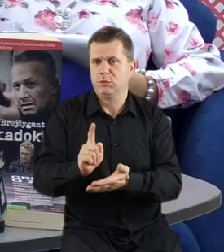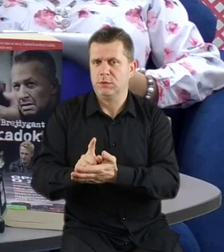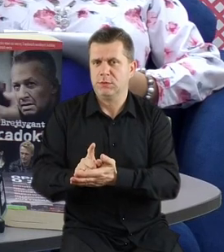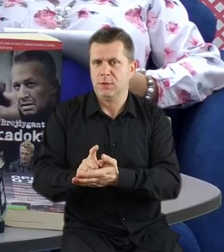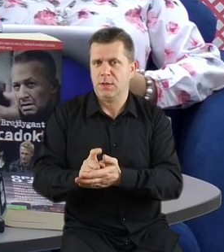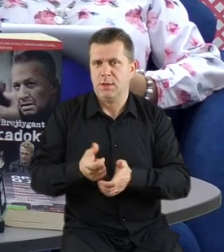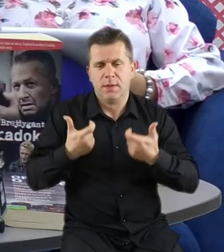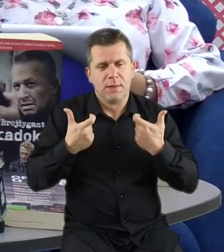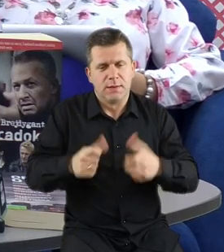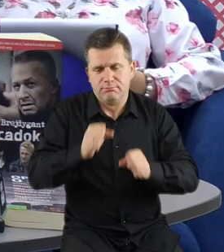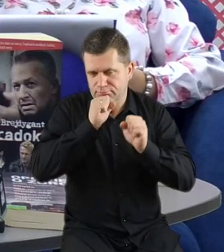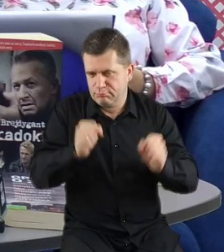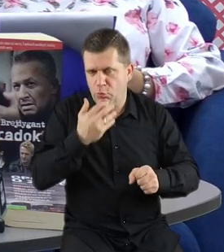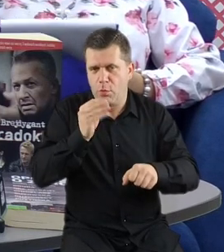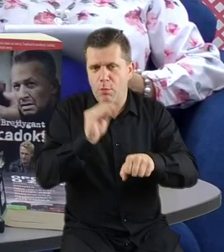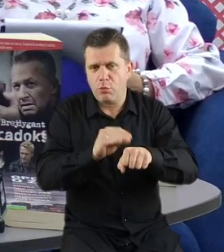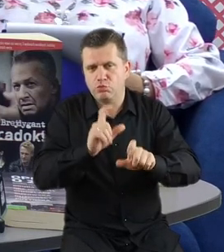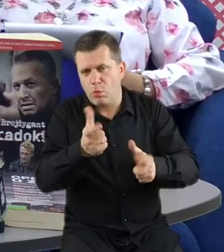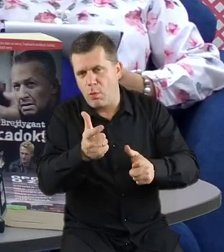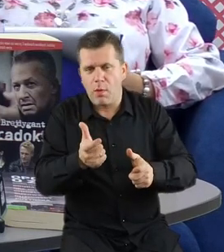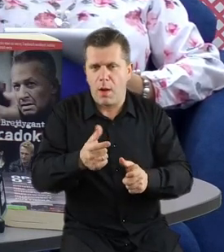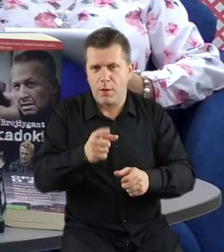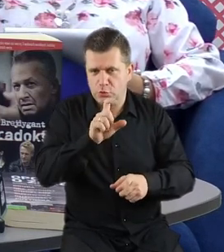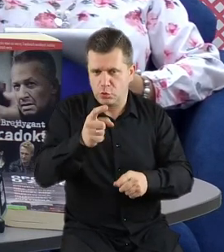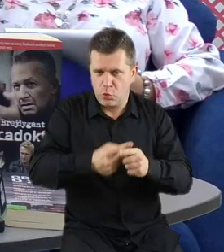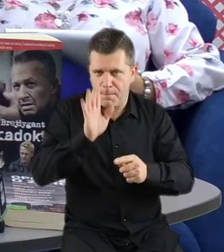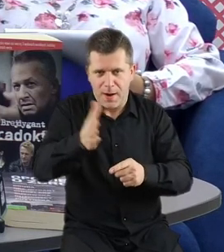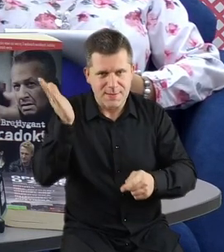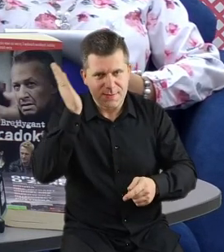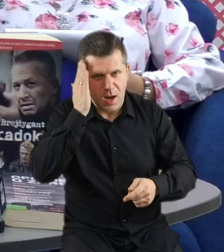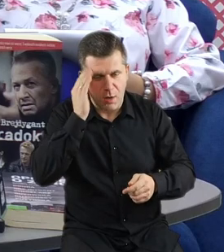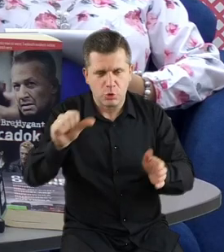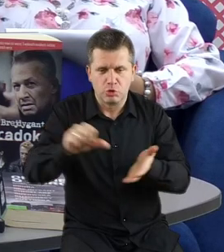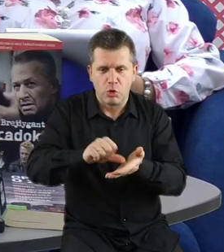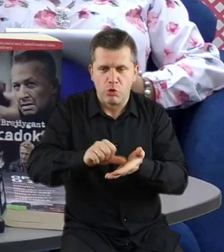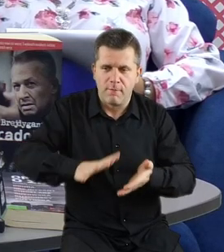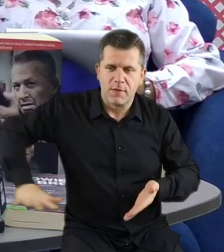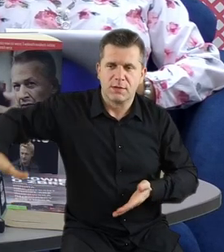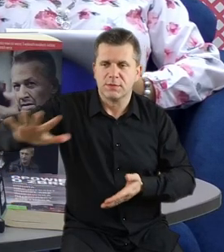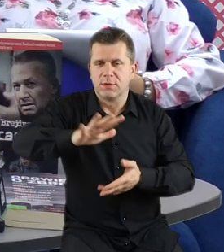posądzam oczywiście nigdy w życiu o żaden nepotyzm, ale czy nie pomaga jakaś znajomość środowiska